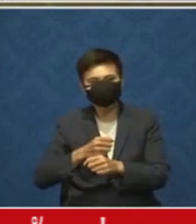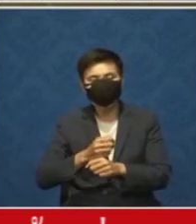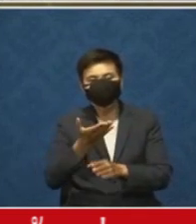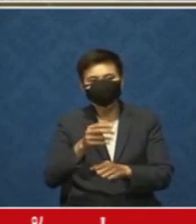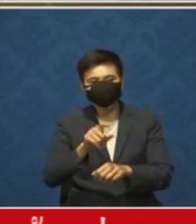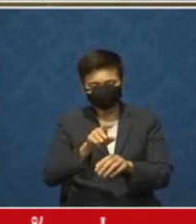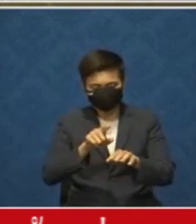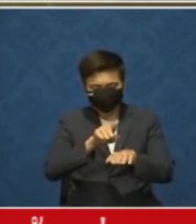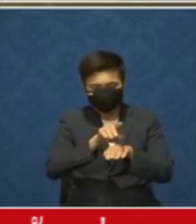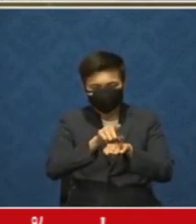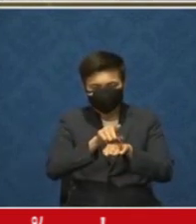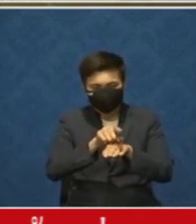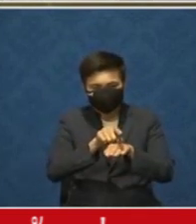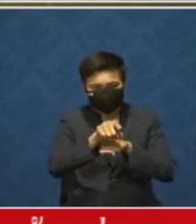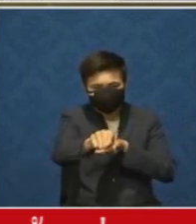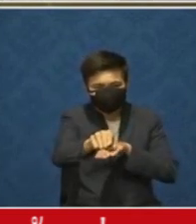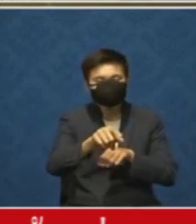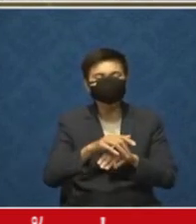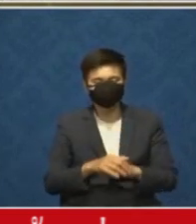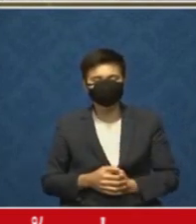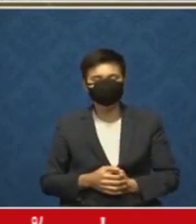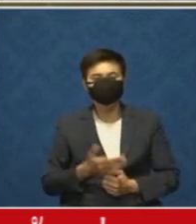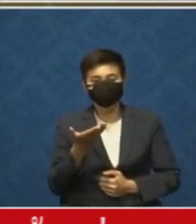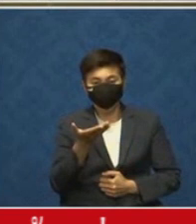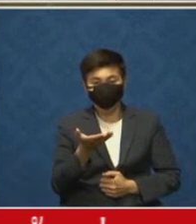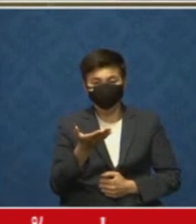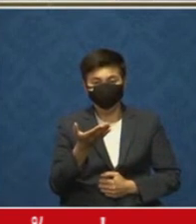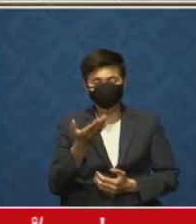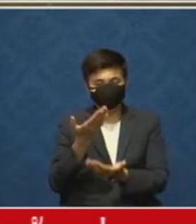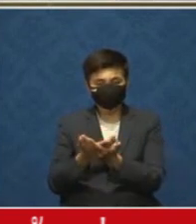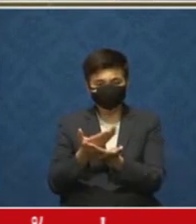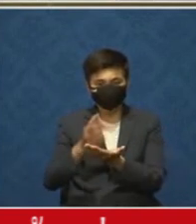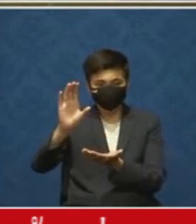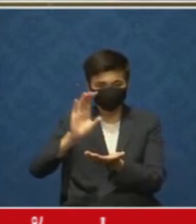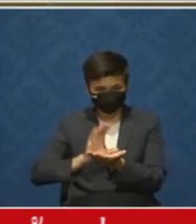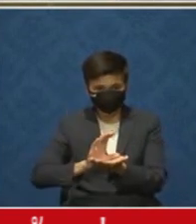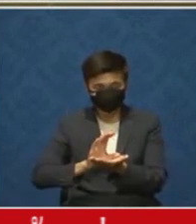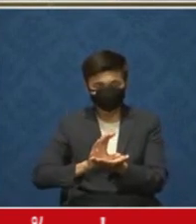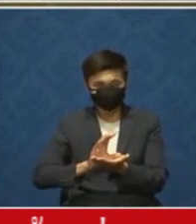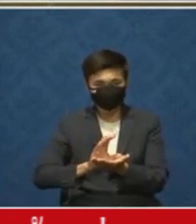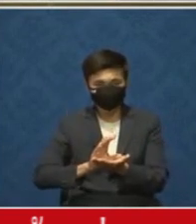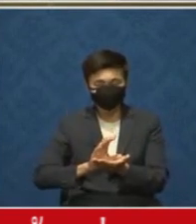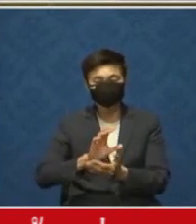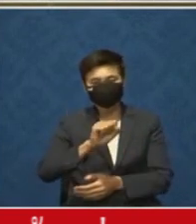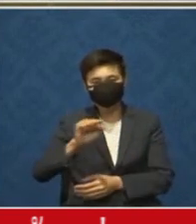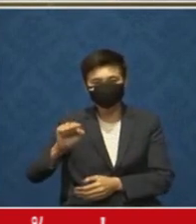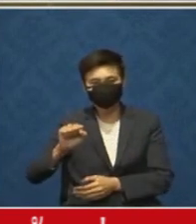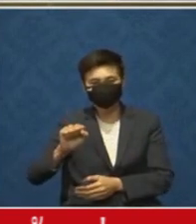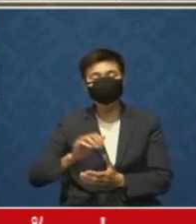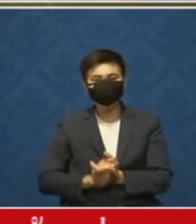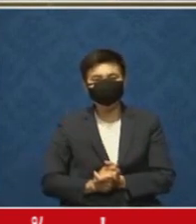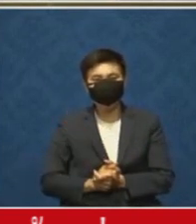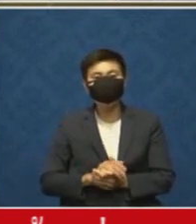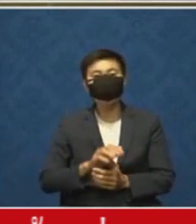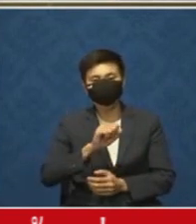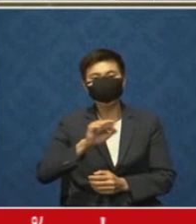อครับที่กองทัพเรือเนี่ยได้มาของบประมาณต่อคณะกรรมการงบประมาณสภาผู้แทนราษฎรและสภาผู้แทนราษฎ